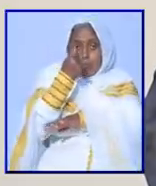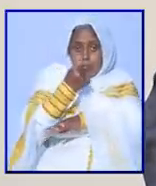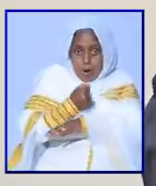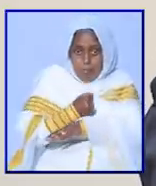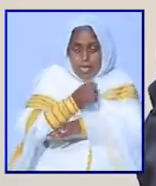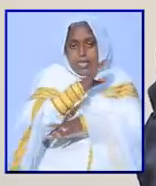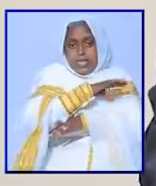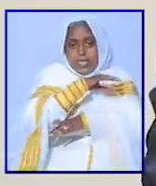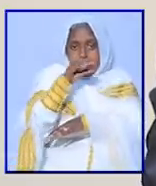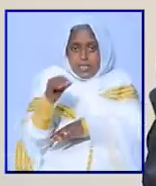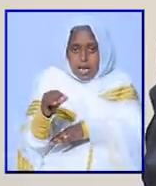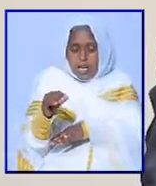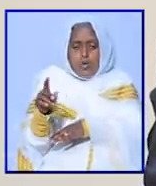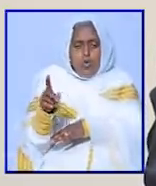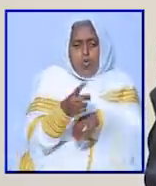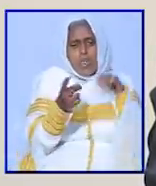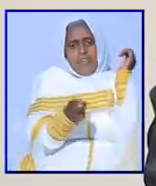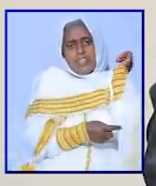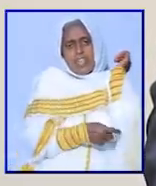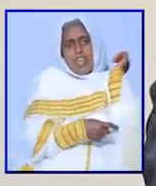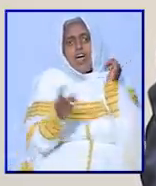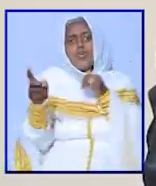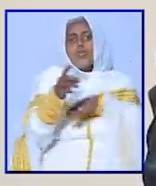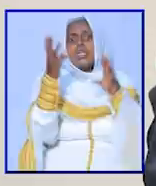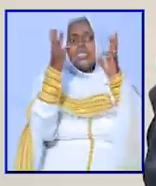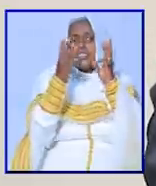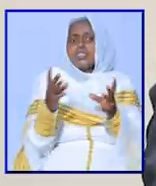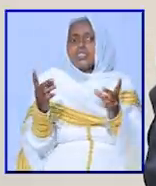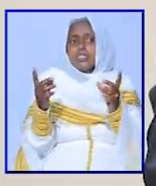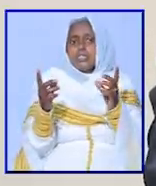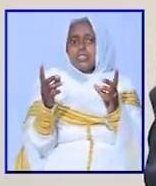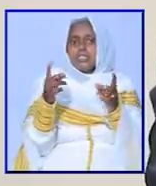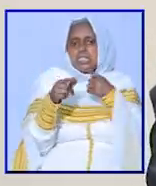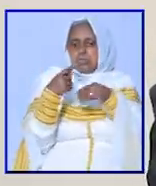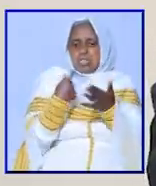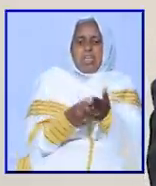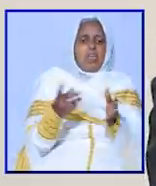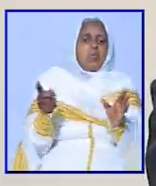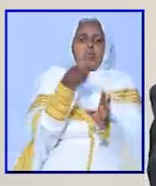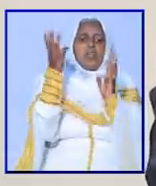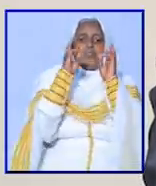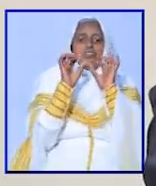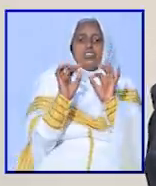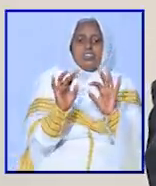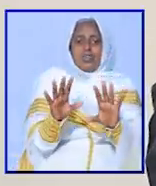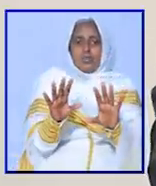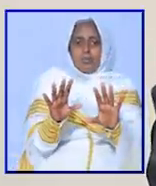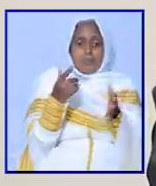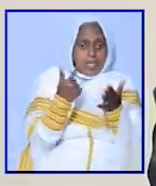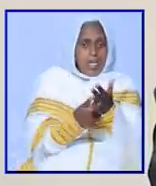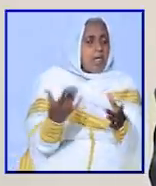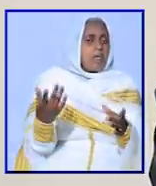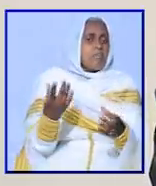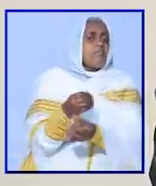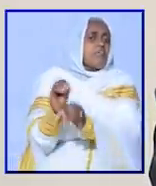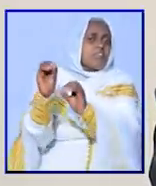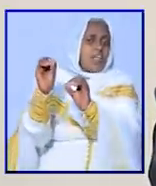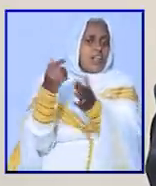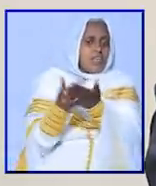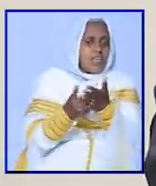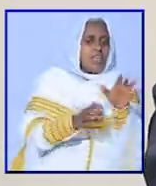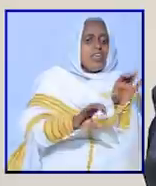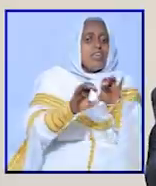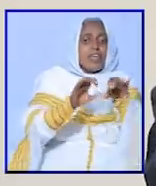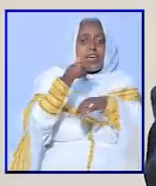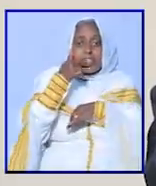እግዚአብሔርን እንደ እግዚአብሔርነቱ ማመንና የሆነ ፈተና የሆነ ችግር ሲመጣ ይሄ ይሆናል፣ ምንም ችግር የለውም፣